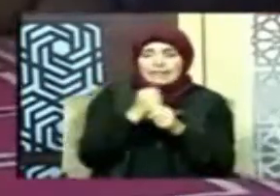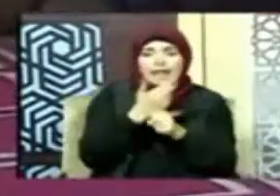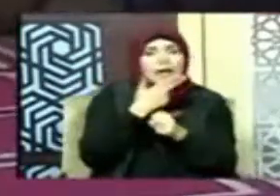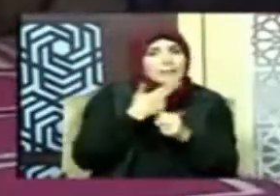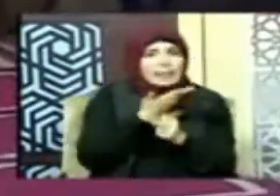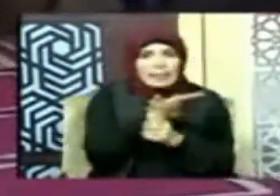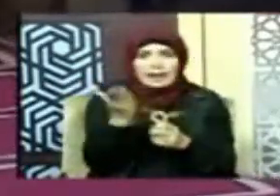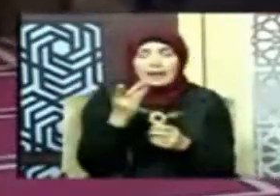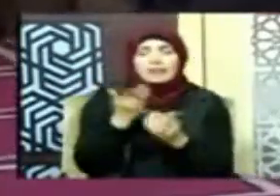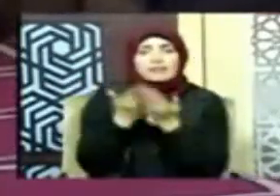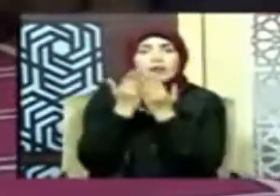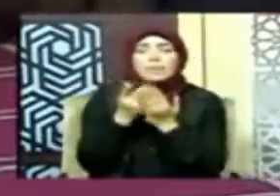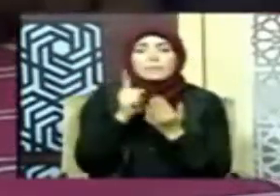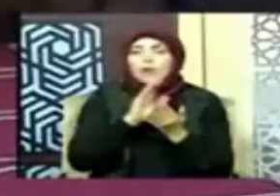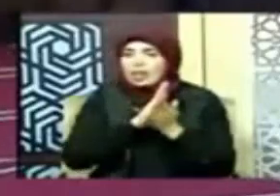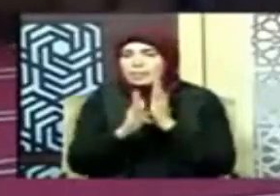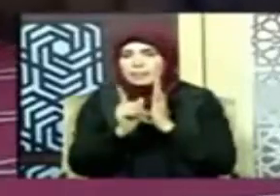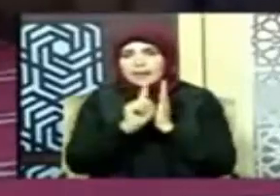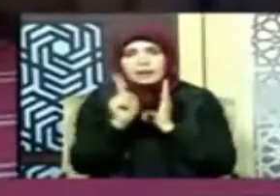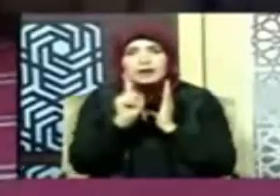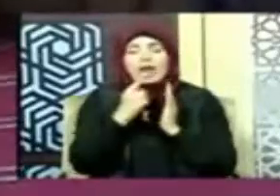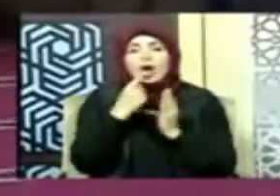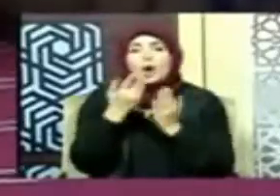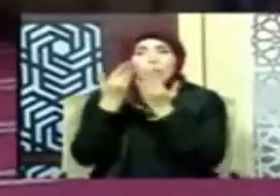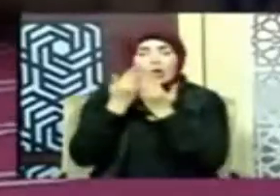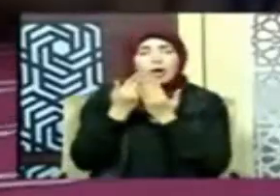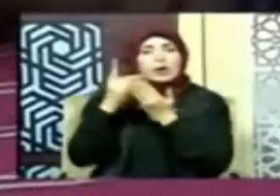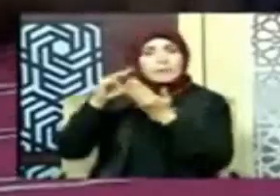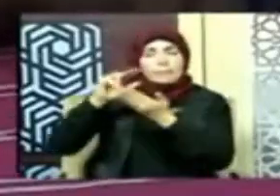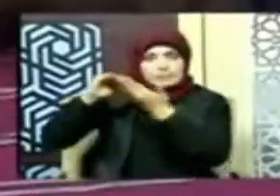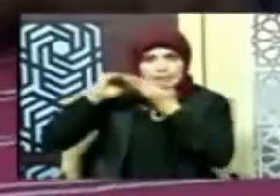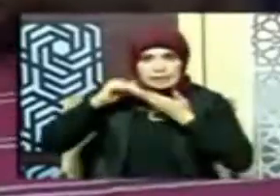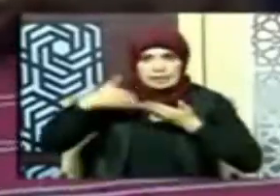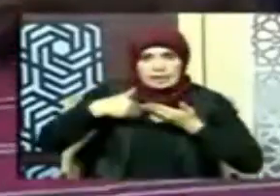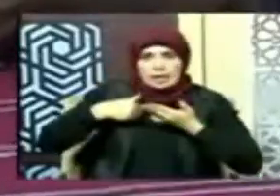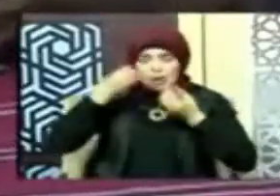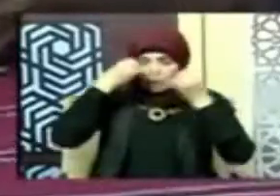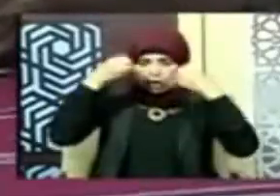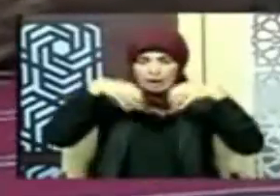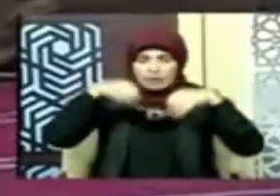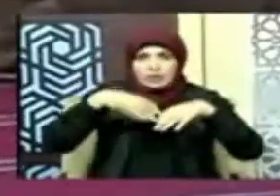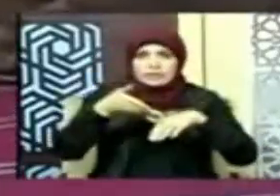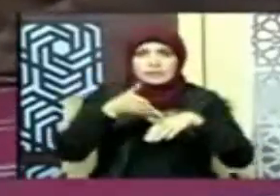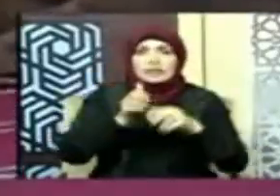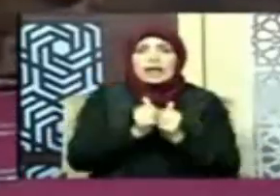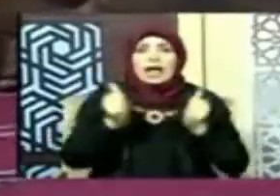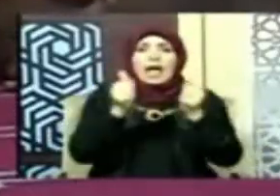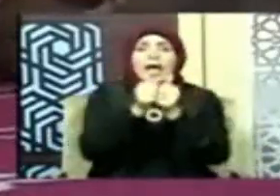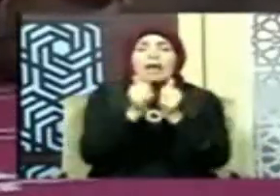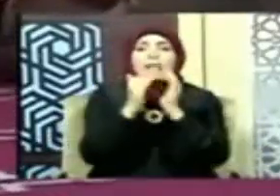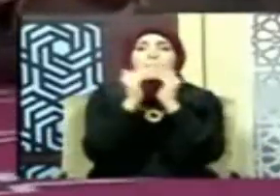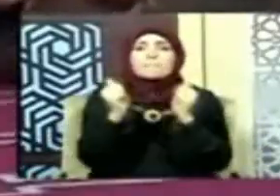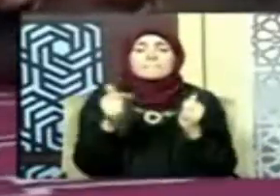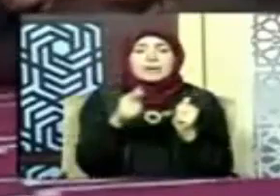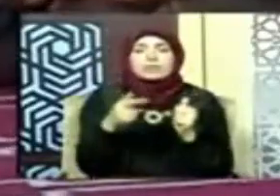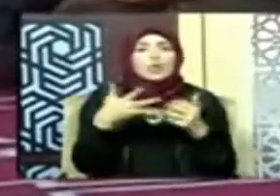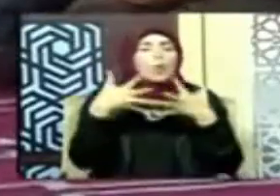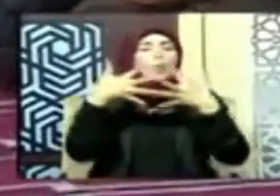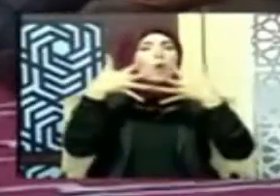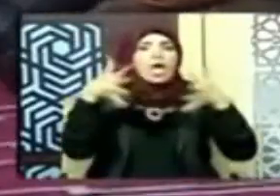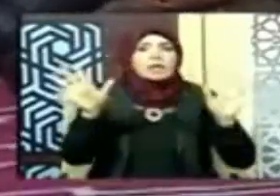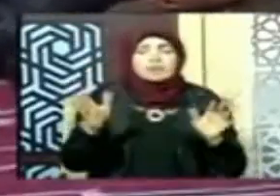تستبدلنا، وكن لنا ولا تكن علينا، واجعل رزق أهل مصر واسعا من